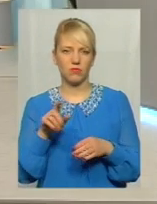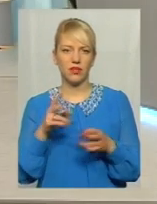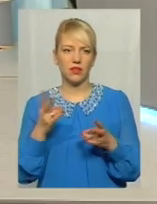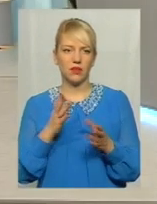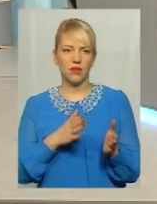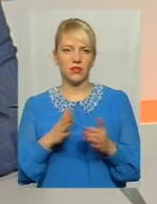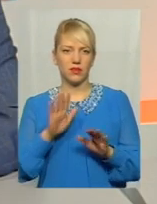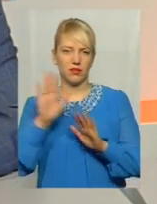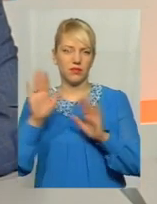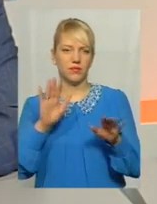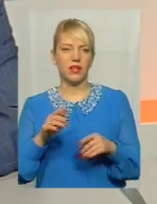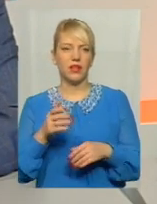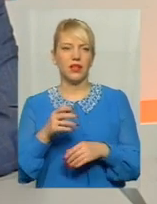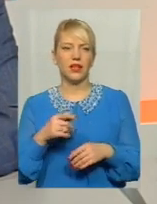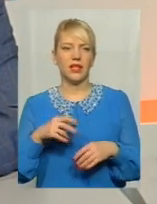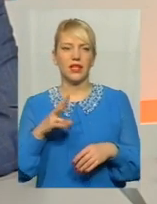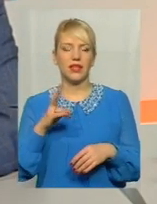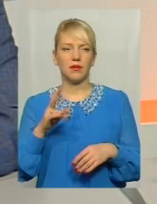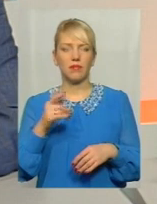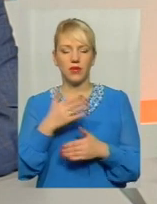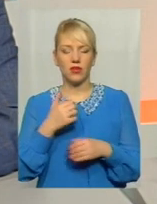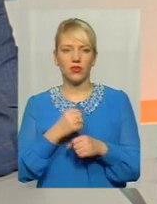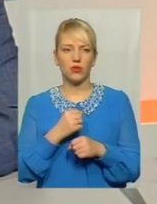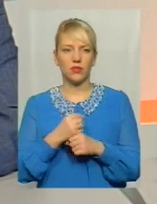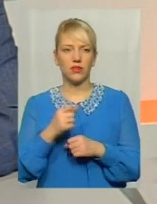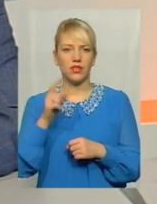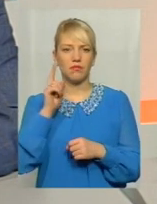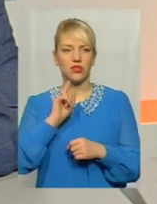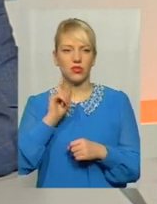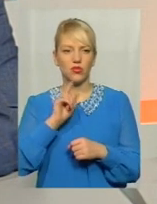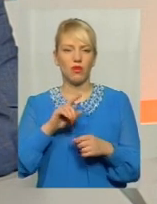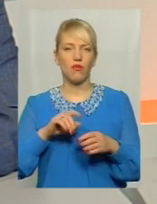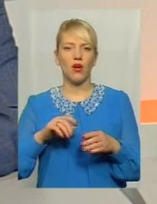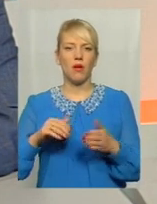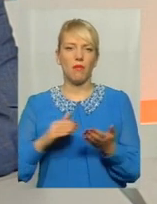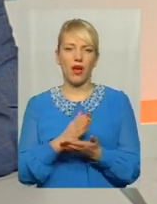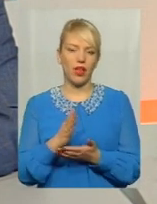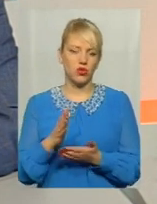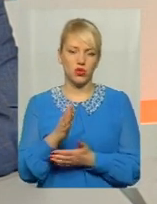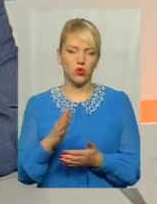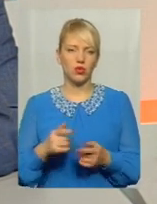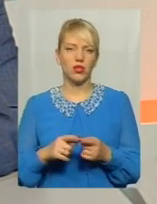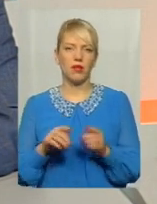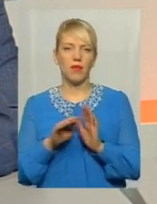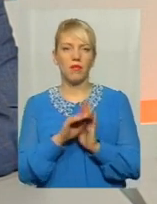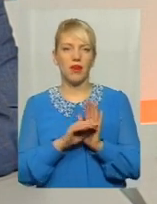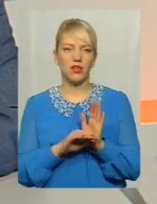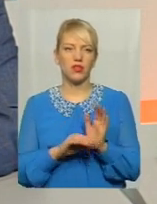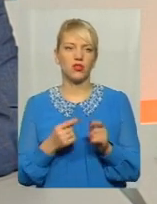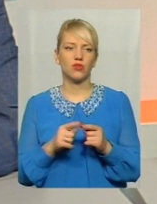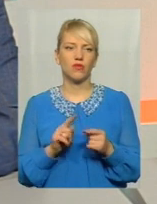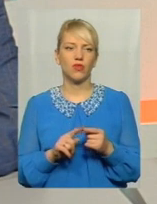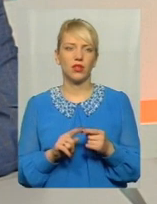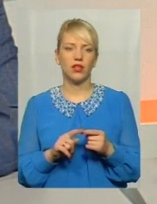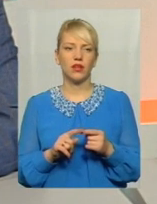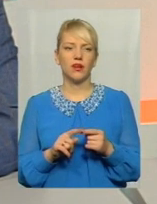транспорт. Ми розробили тимчасову таку маршрутну мережу. Вона якби вже на сьогоднішній день навіть не повністю актуальна, тому що ми